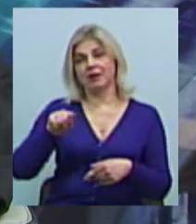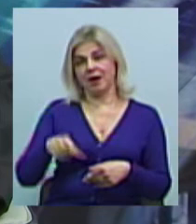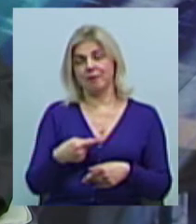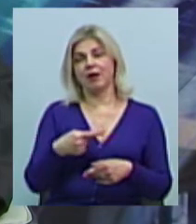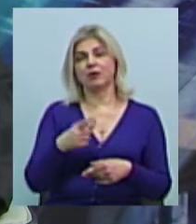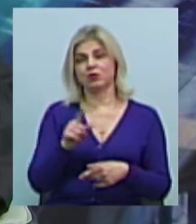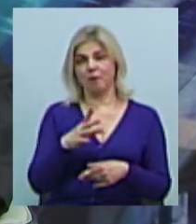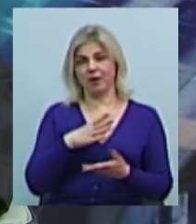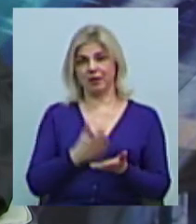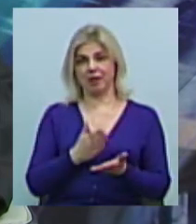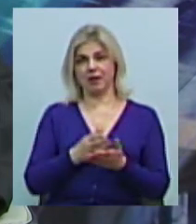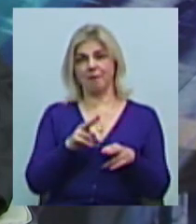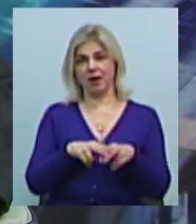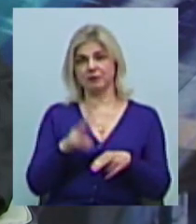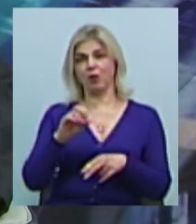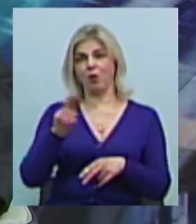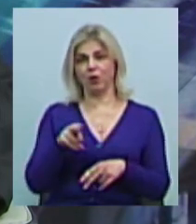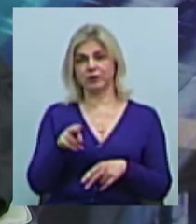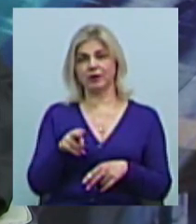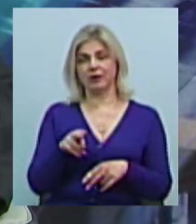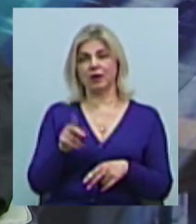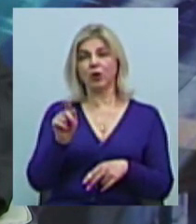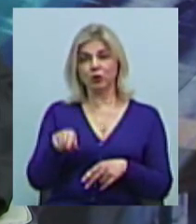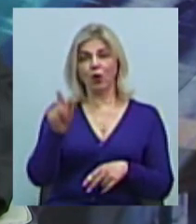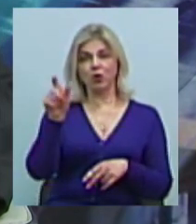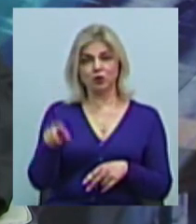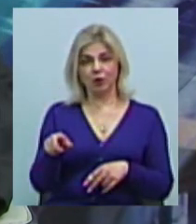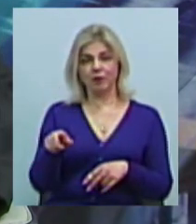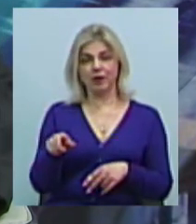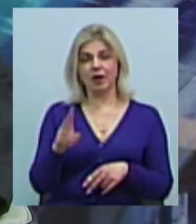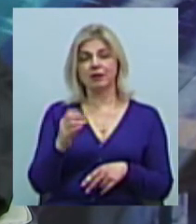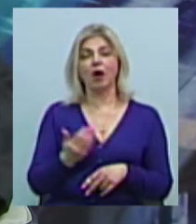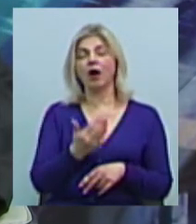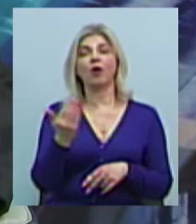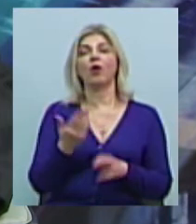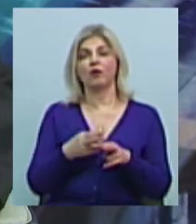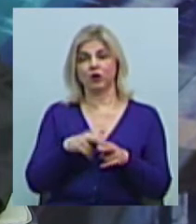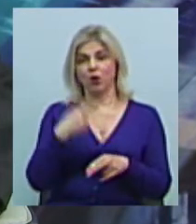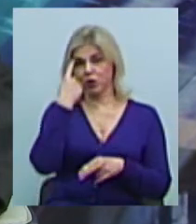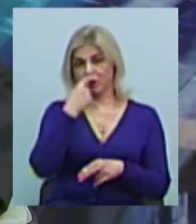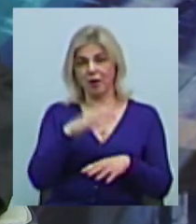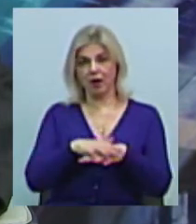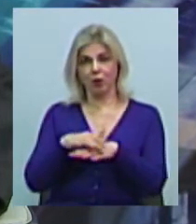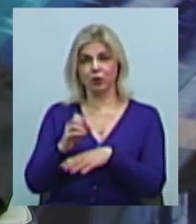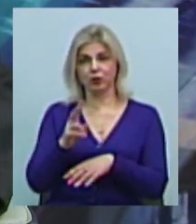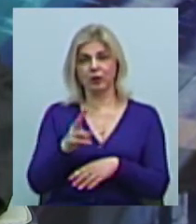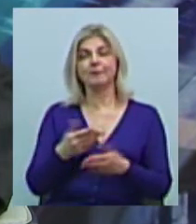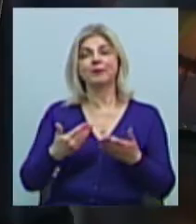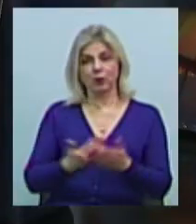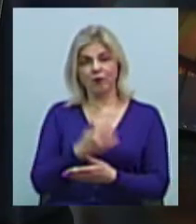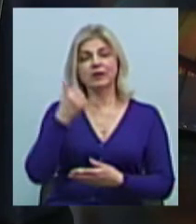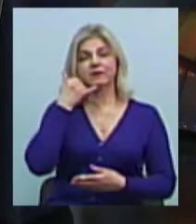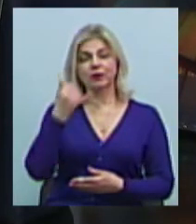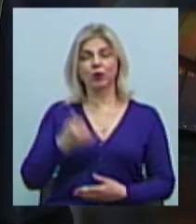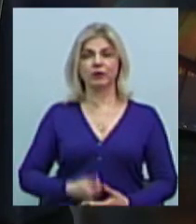вимагаємо, щоб був наявний паспорт, код саме тої особи, на якої у нас відкритий особовий рахунок. У нас знову дзвінок. Алло, добрий